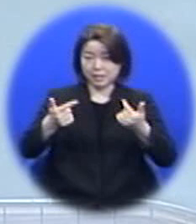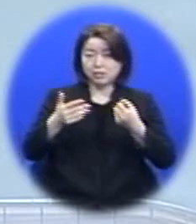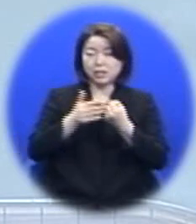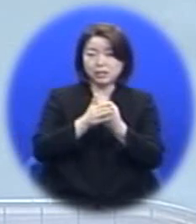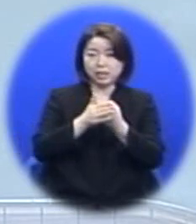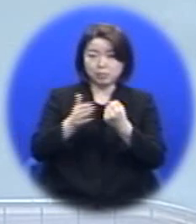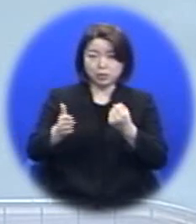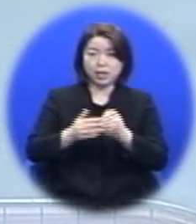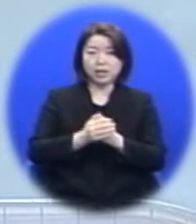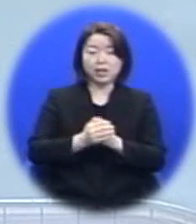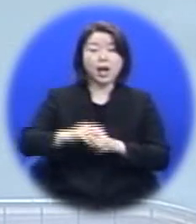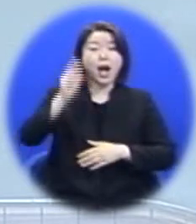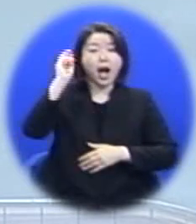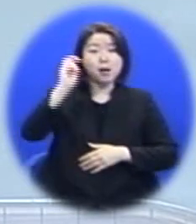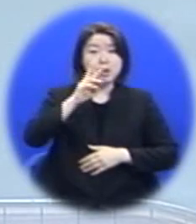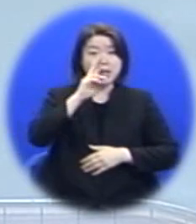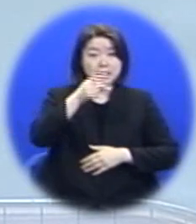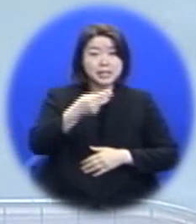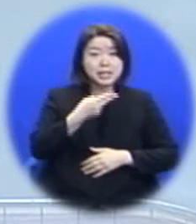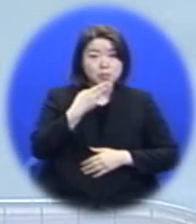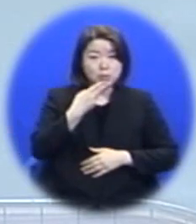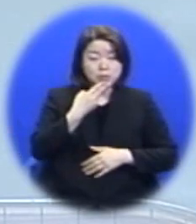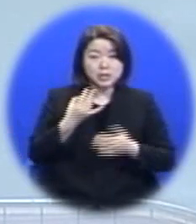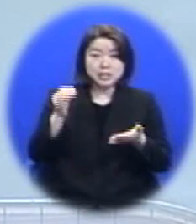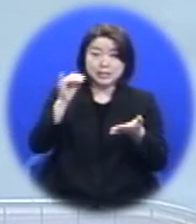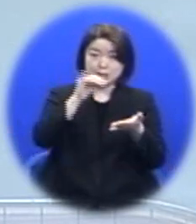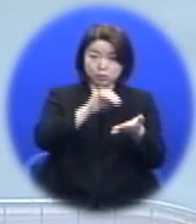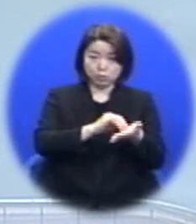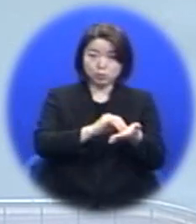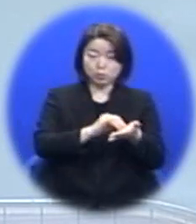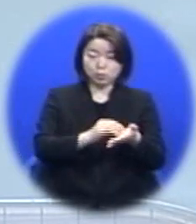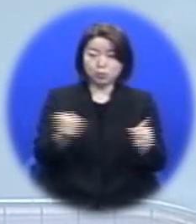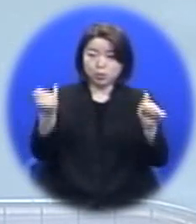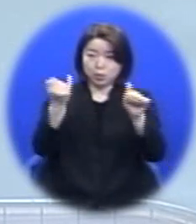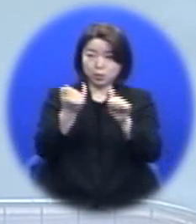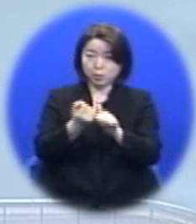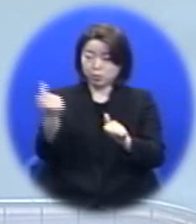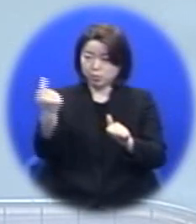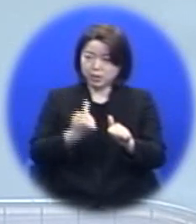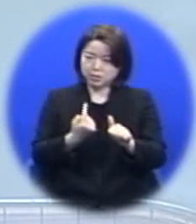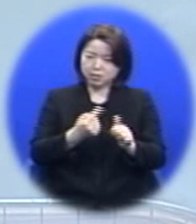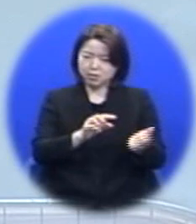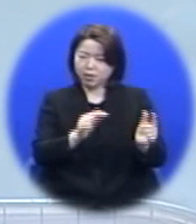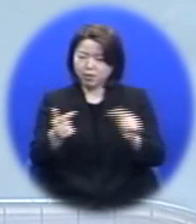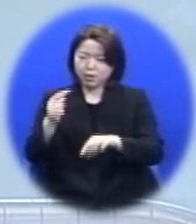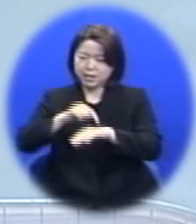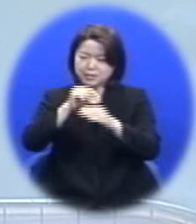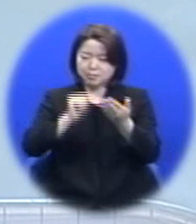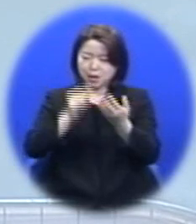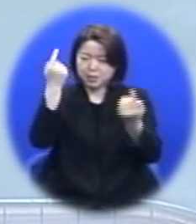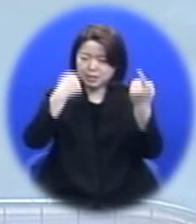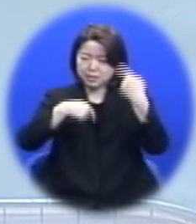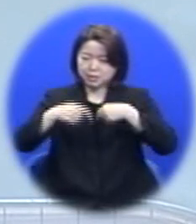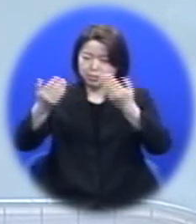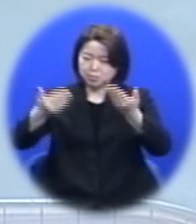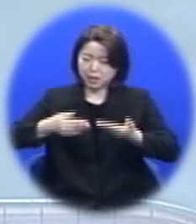때문에 아마 틀림없이 룻도 시집을 와서 이런저런 마음의 상처를 받았을